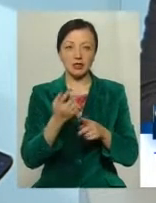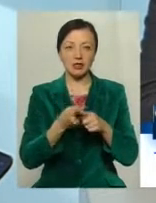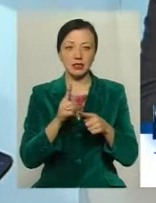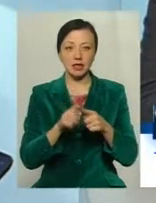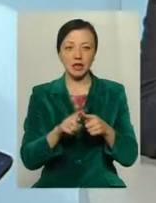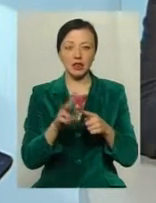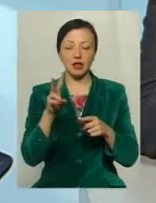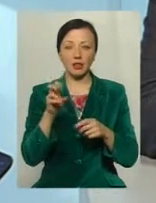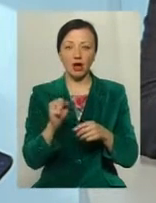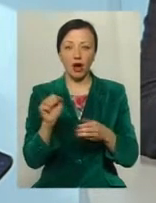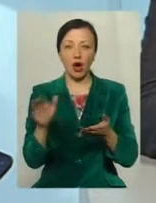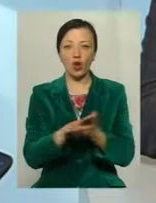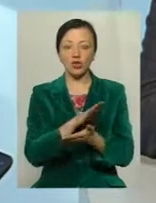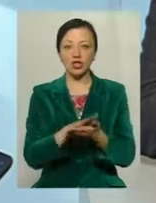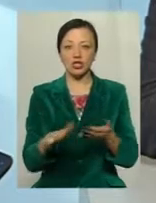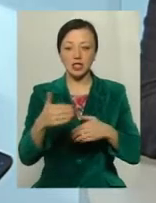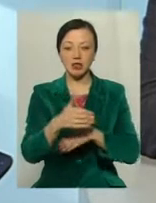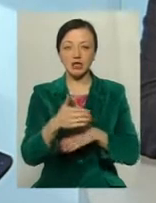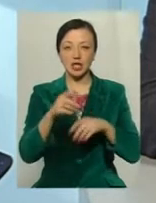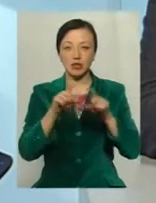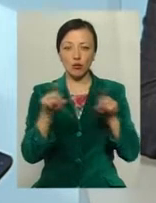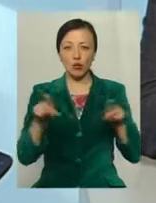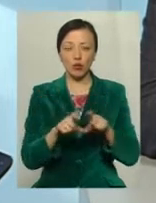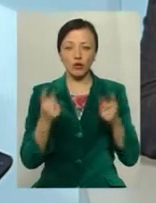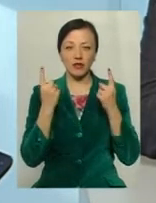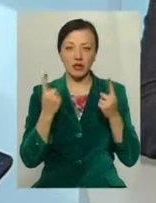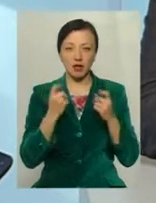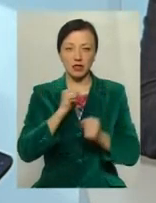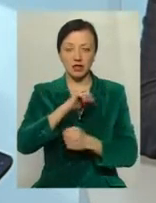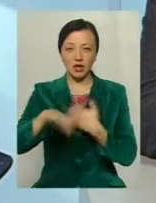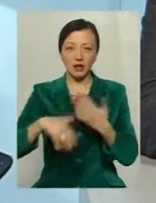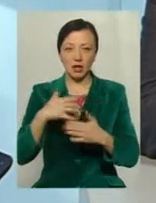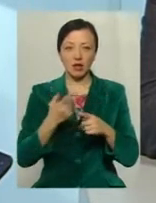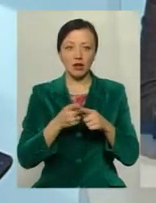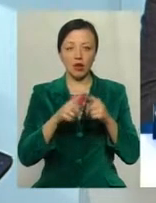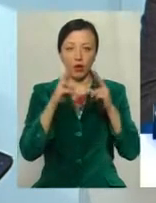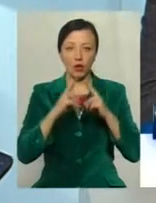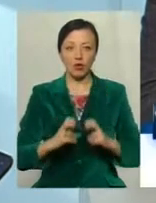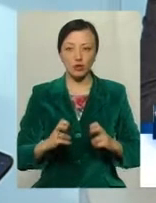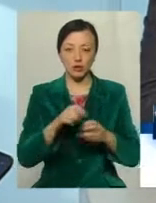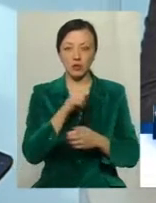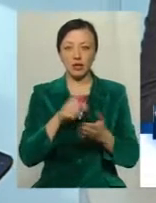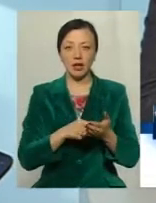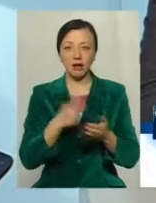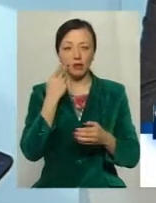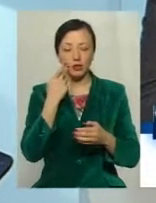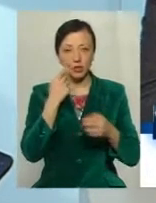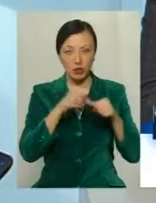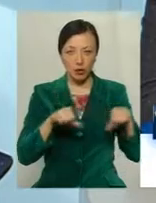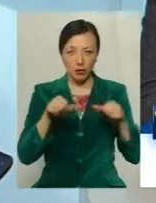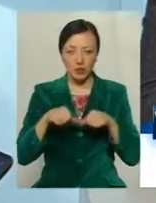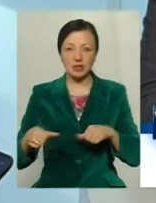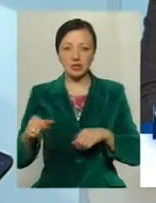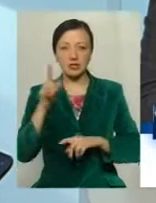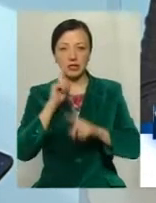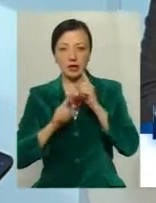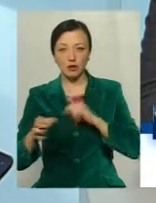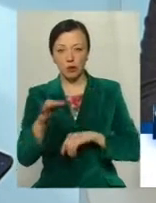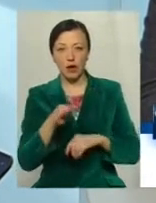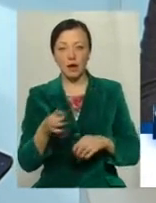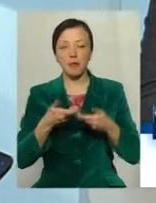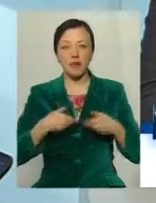вирішити проблему? Ні, це безумовно не вирішить, і взагалі це підміна понять. Якщо ви скажете, на воєнний госпіталь виділяється, то я можу вам сказати, майже 12